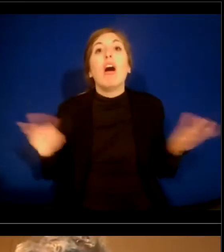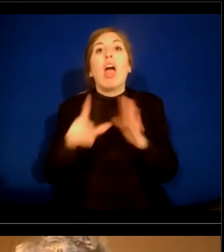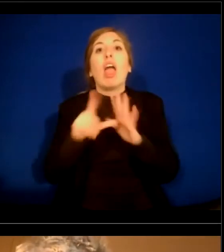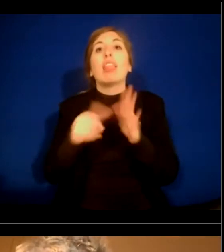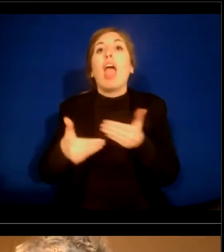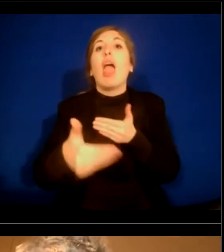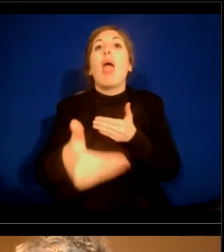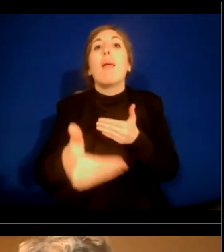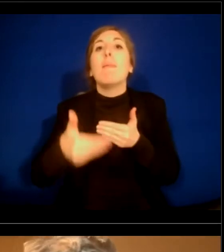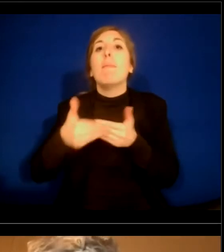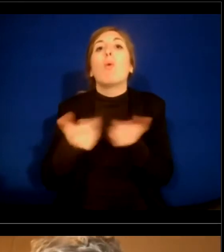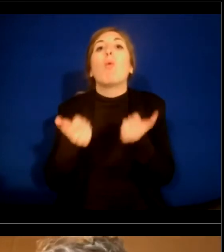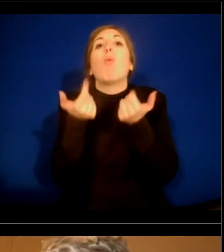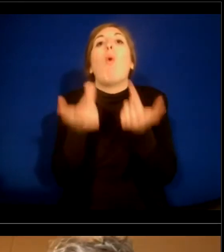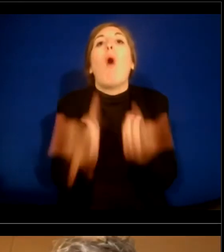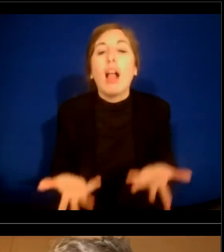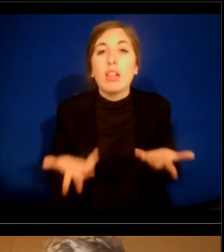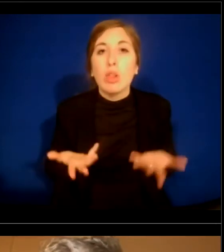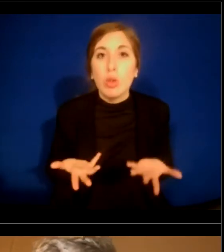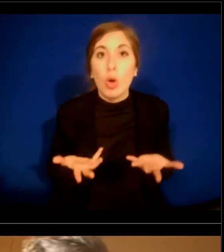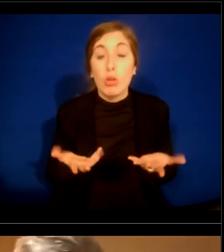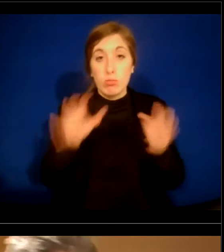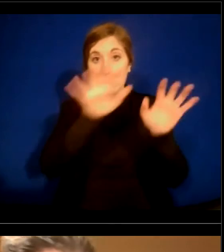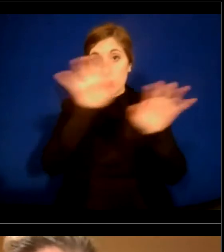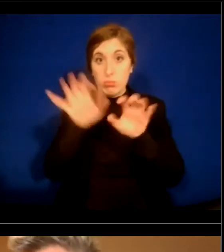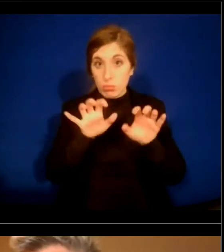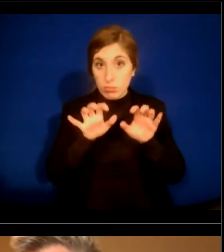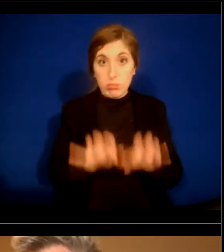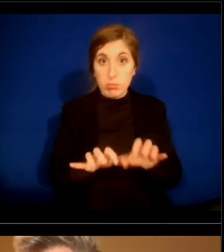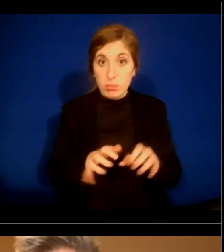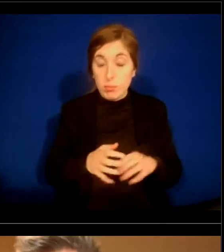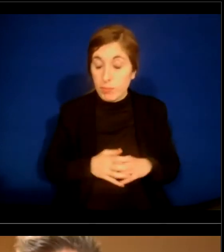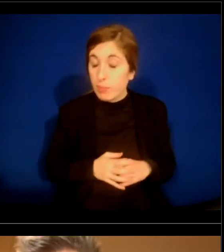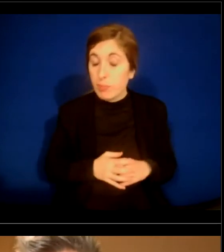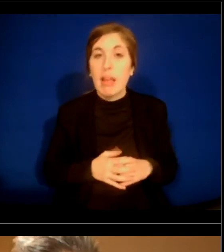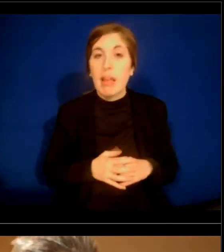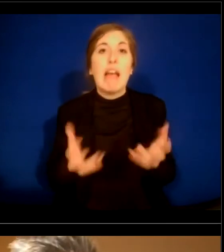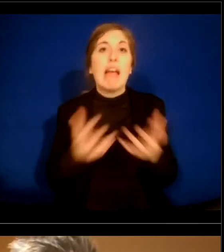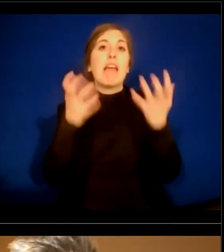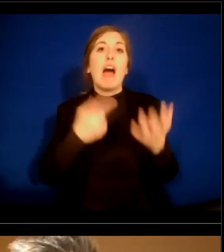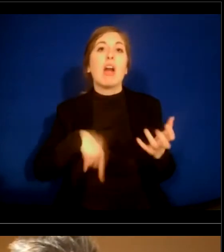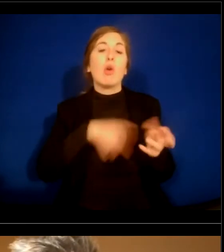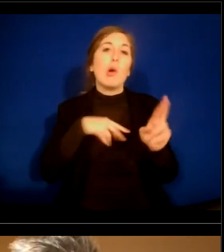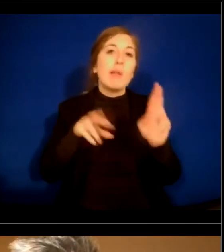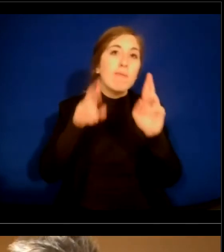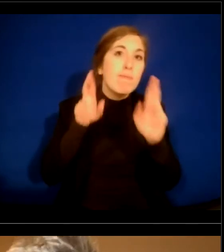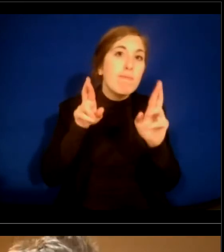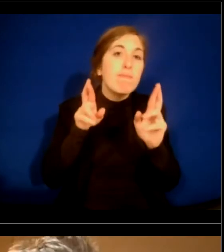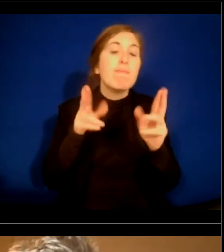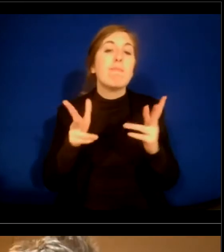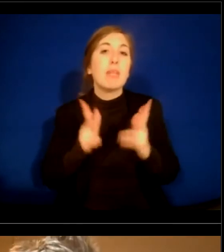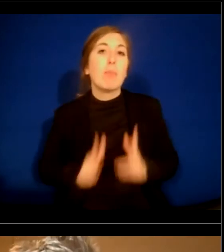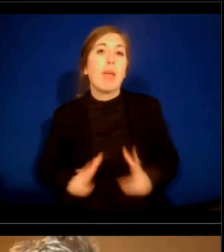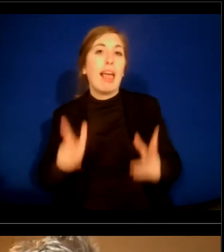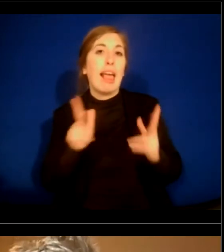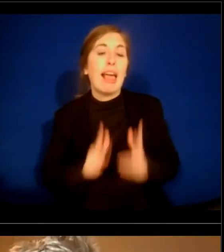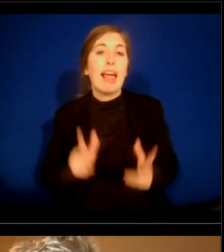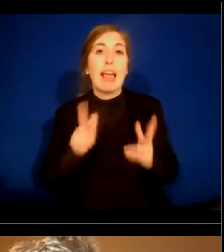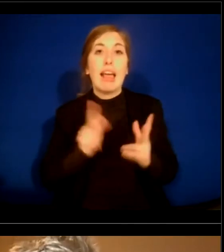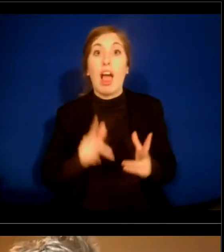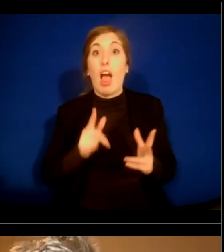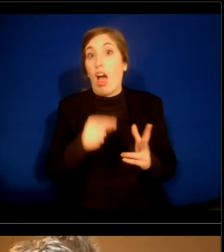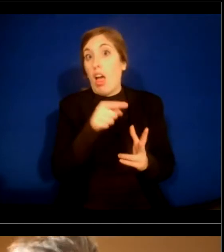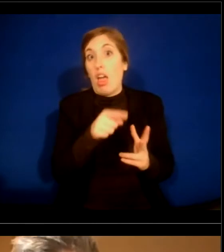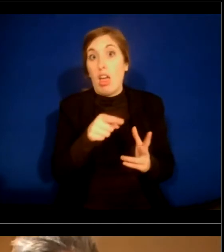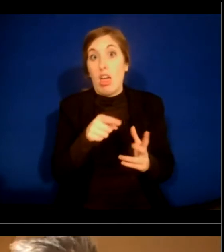questi Certo. nuclei rimarranno. È chiaro che l'auspicio e anche il nostro feedback è che rientrino il più in fretta